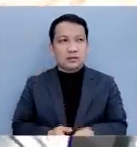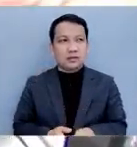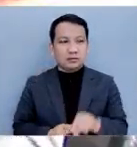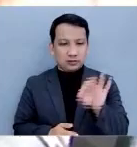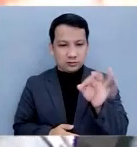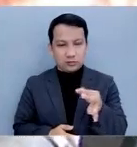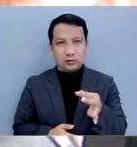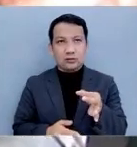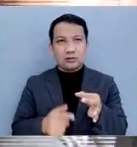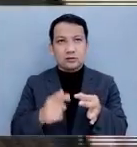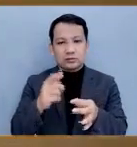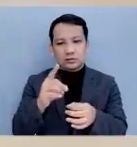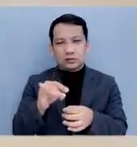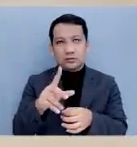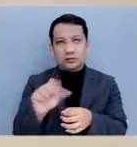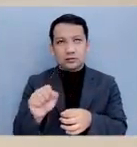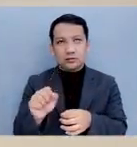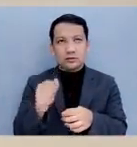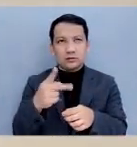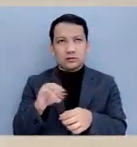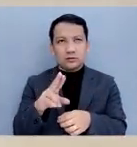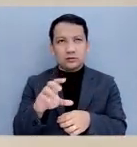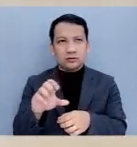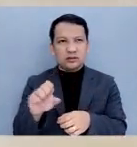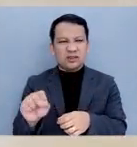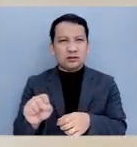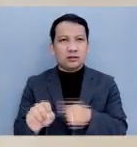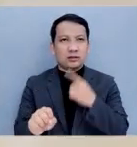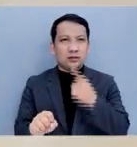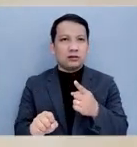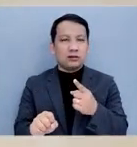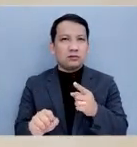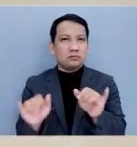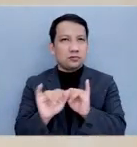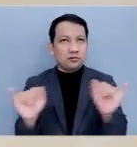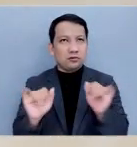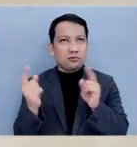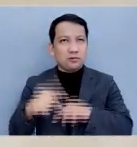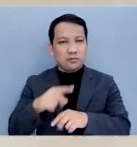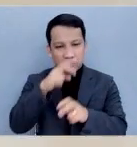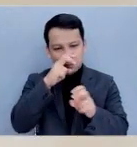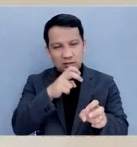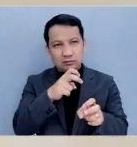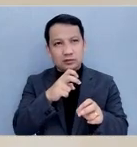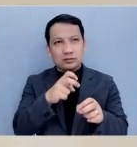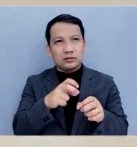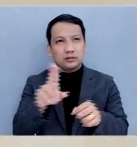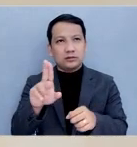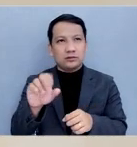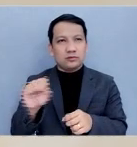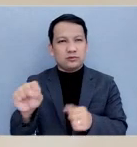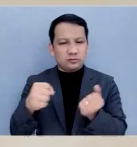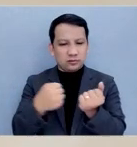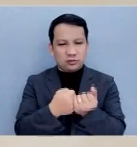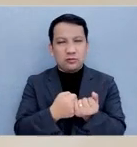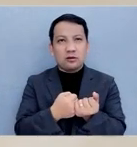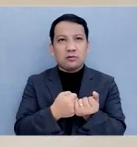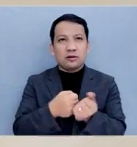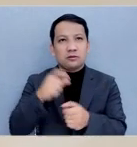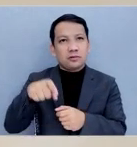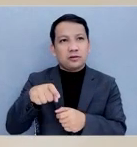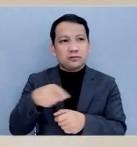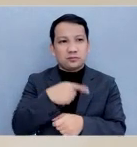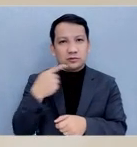sa diesel at kerosene. Paliwanag ng Department of Energy dahil naman ito sa mahigpit na supply sa US. Pagtaas ng demand sa